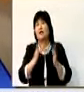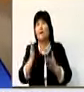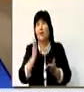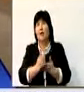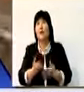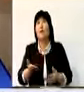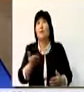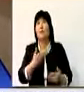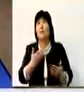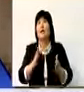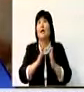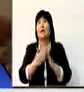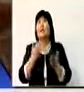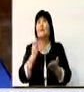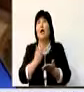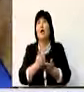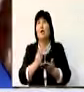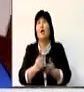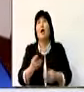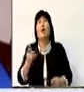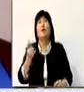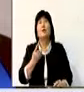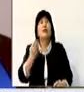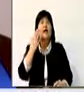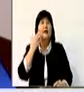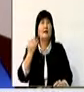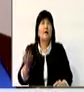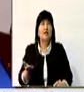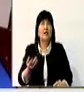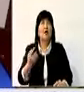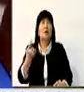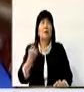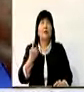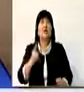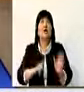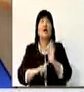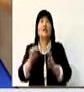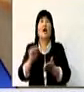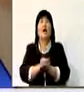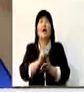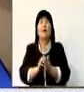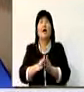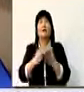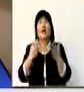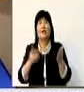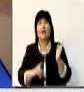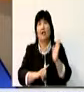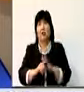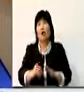Һәм біздің кітаптар бар, бірінші Татарстанда бірінші шыққан, басылып шыққан кітап басмалары.